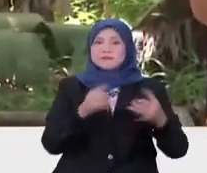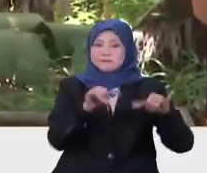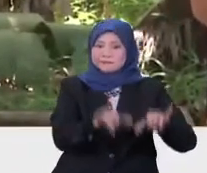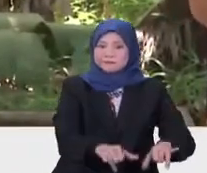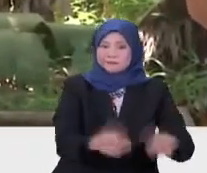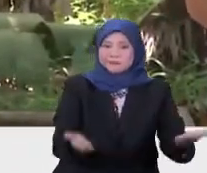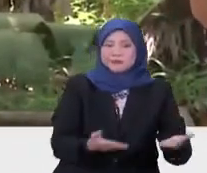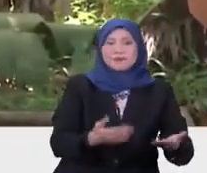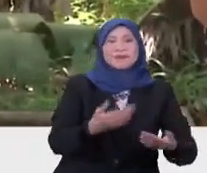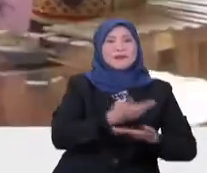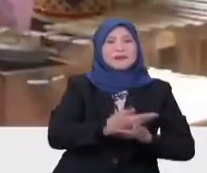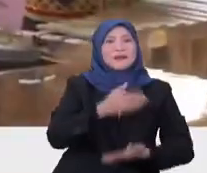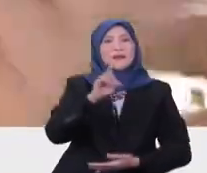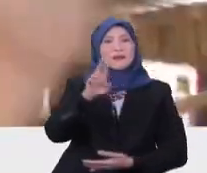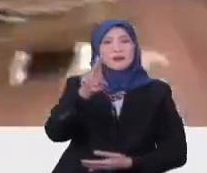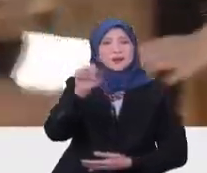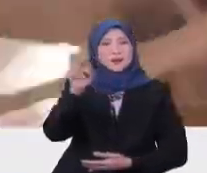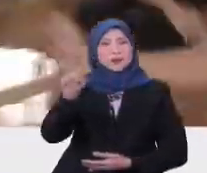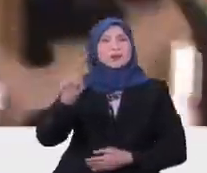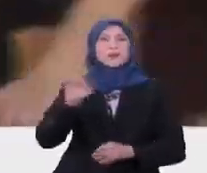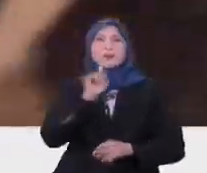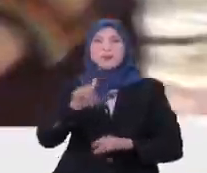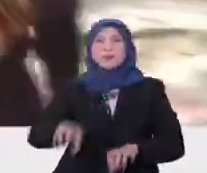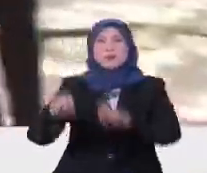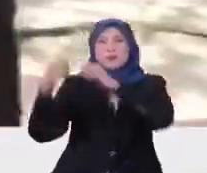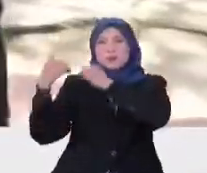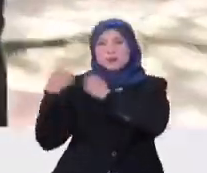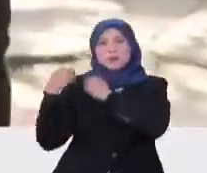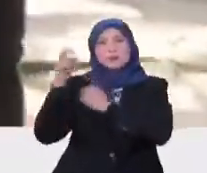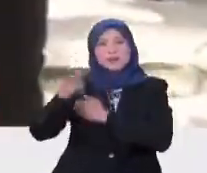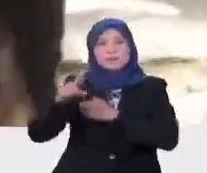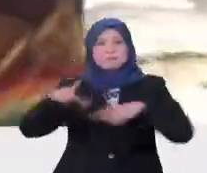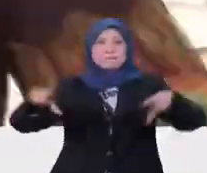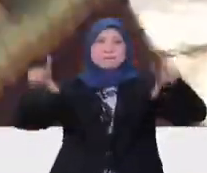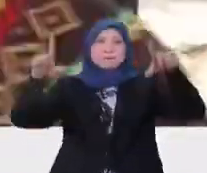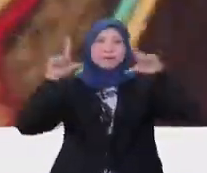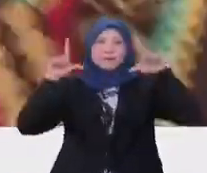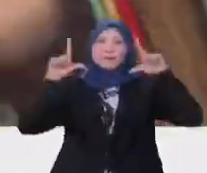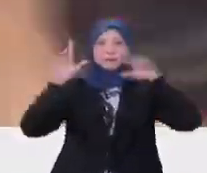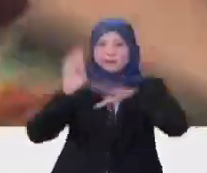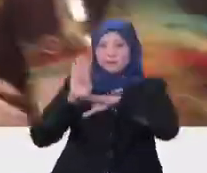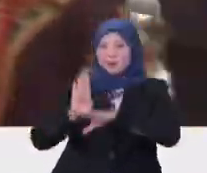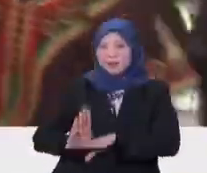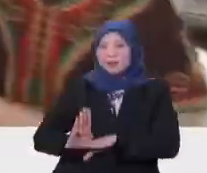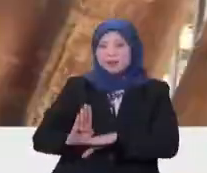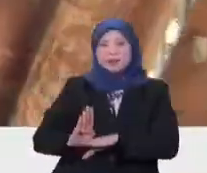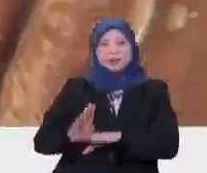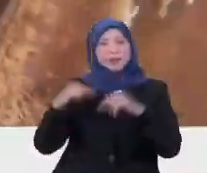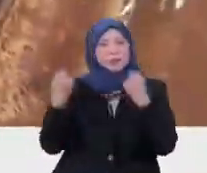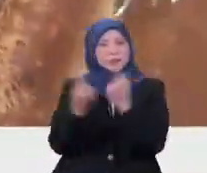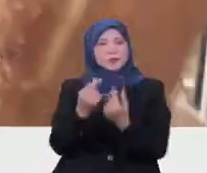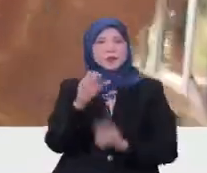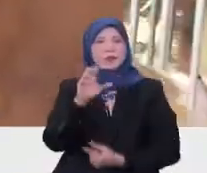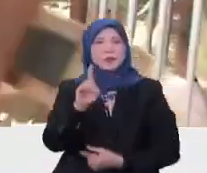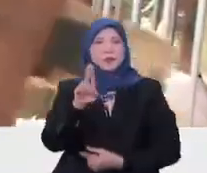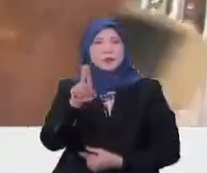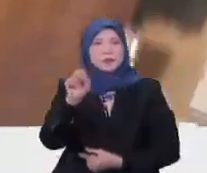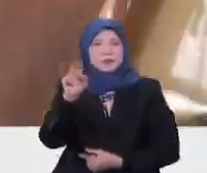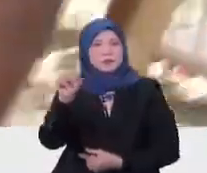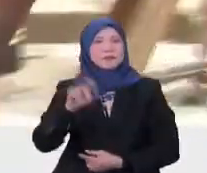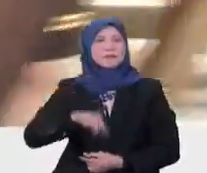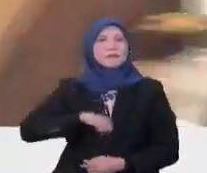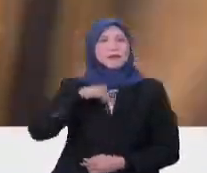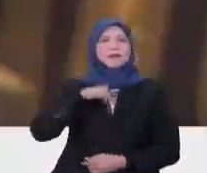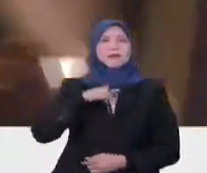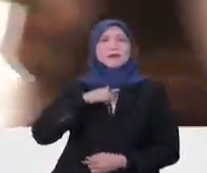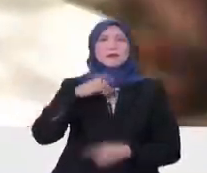menjadi tanggungjawab saya untuk mengangkat seni budaya suku kaum dusun. Saya sangat bangga perayaan